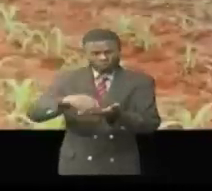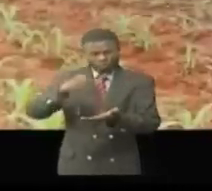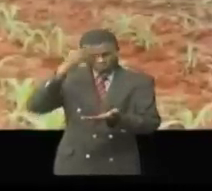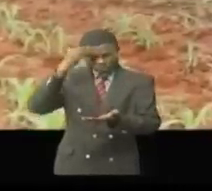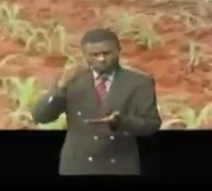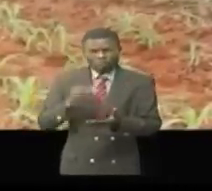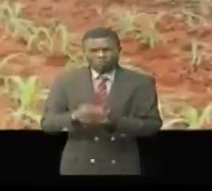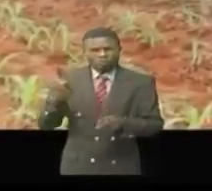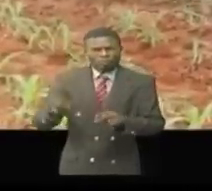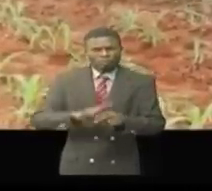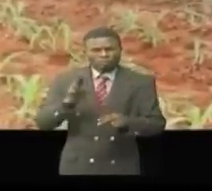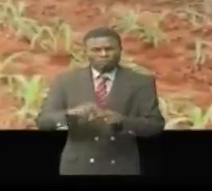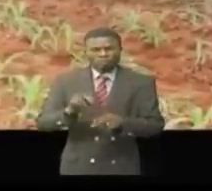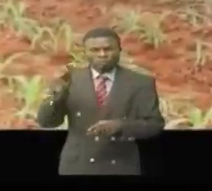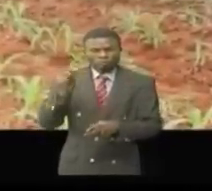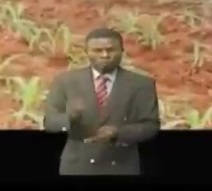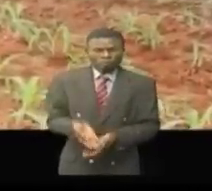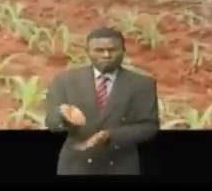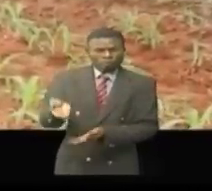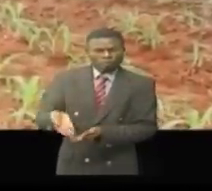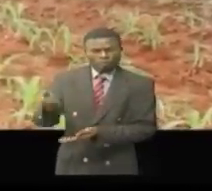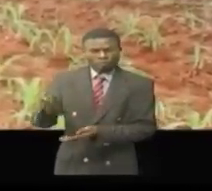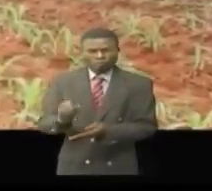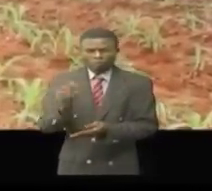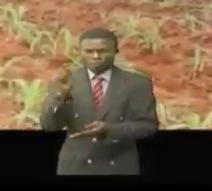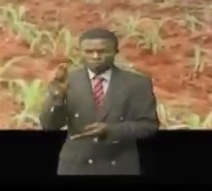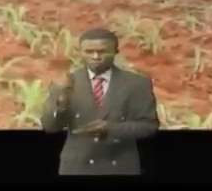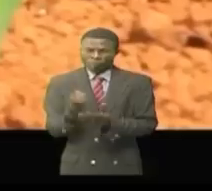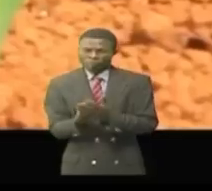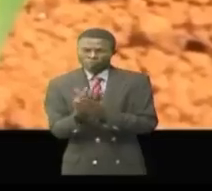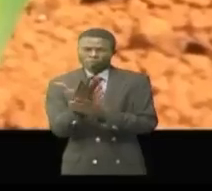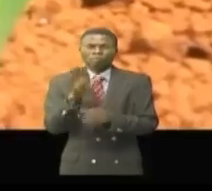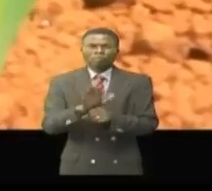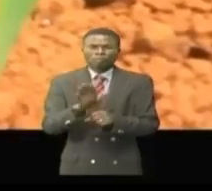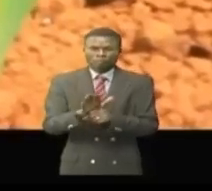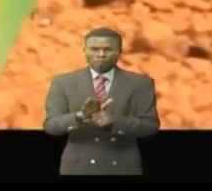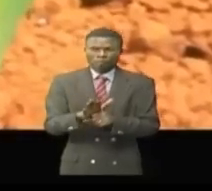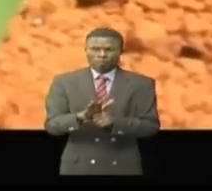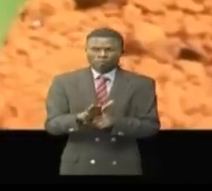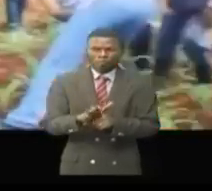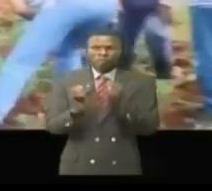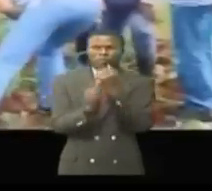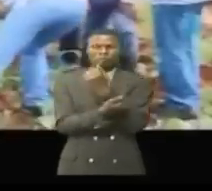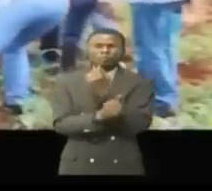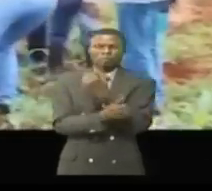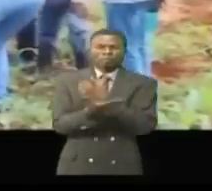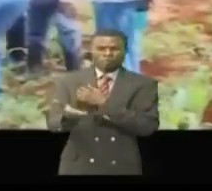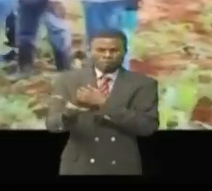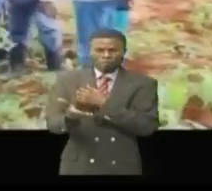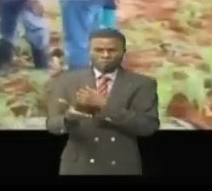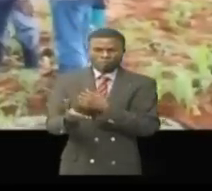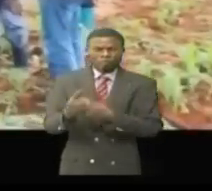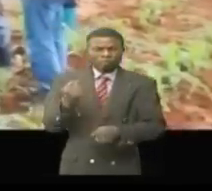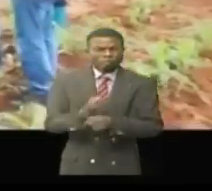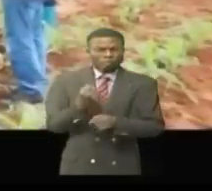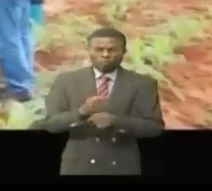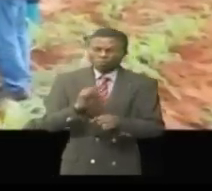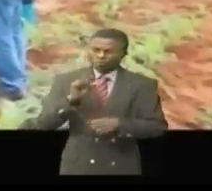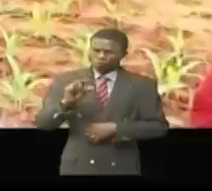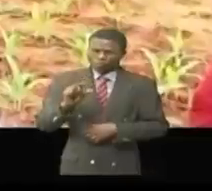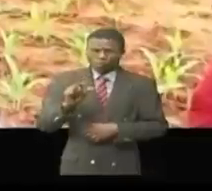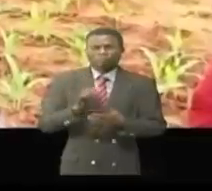et d'application d'engrais. Ils vont désormais produire en grande quantité et réduire sensiblement les efforts physiques.